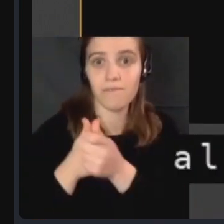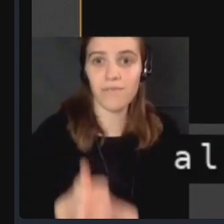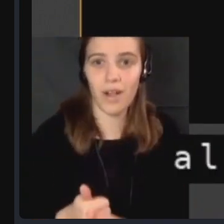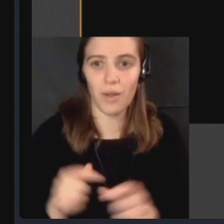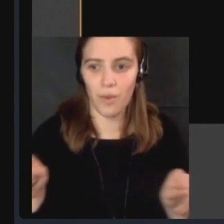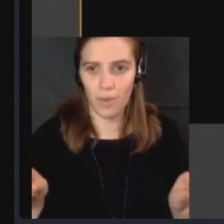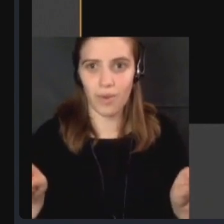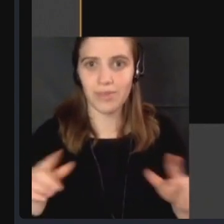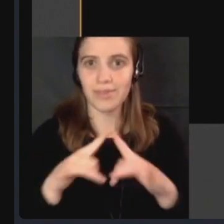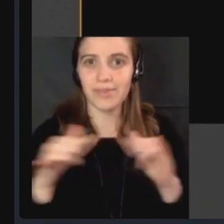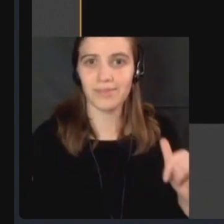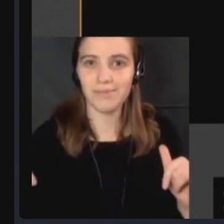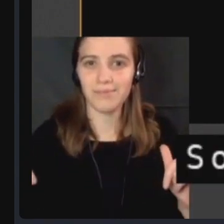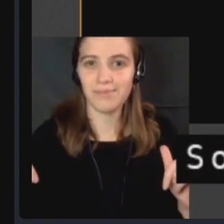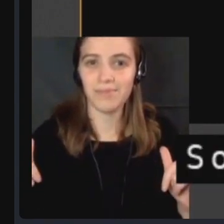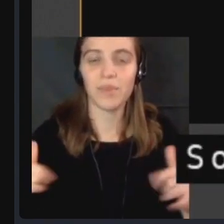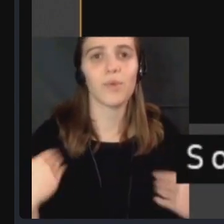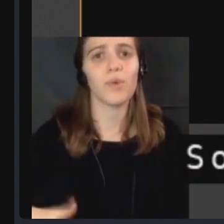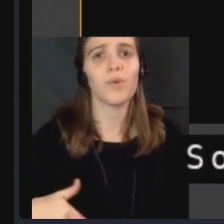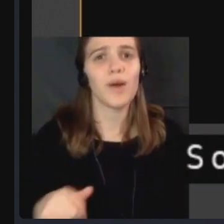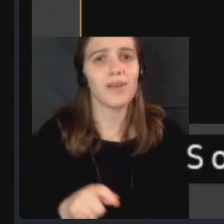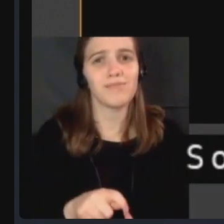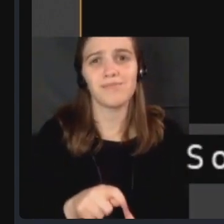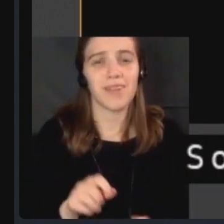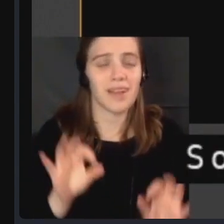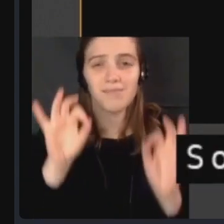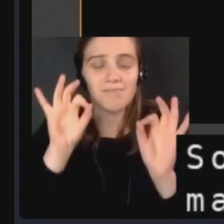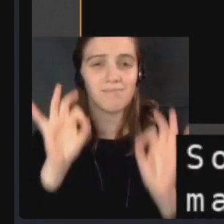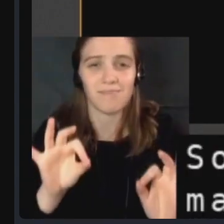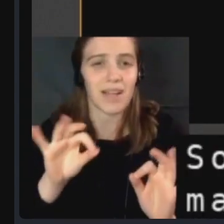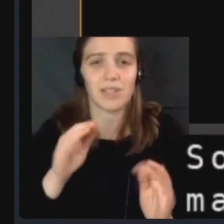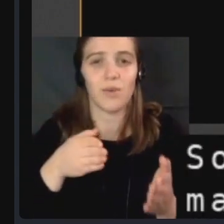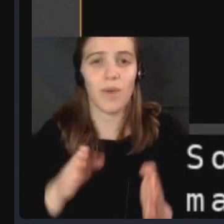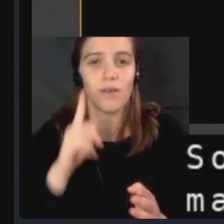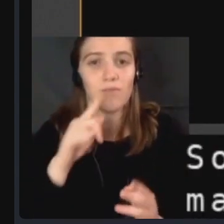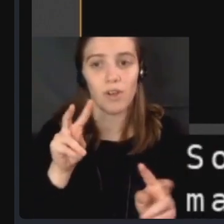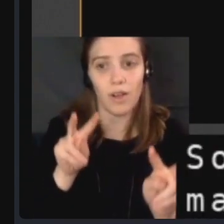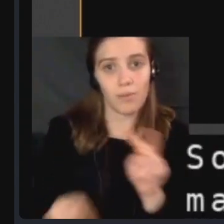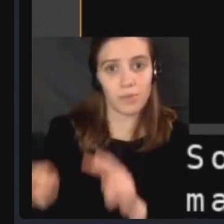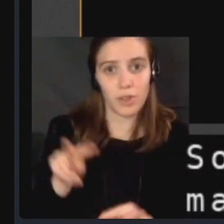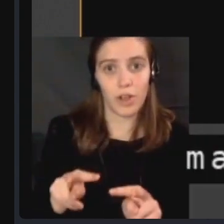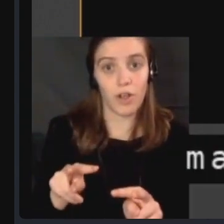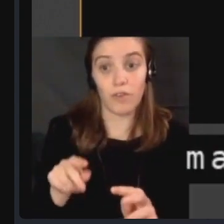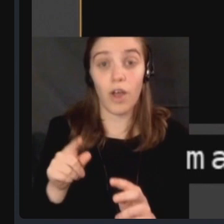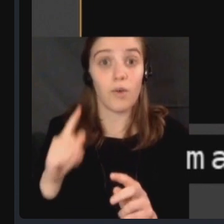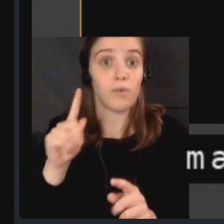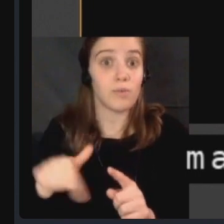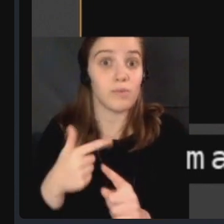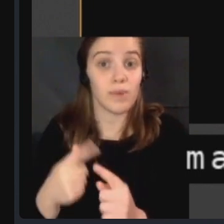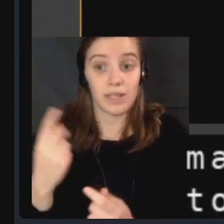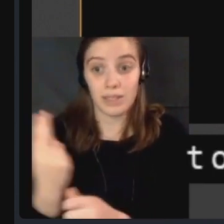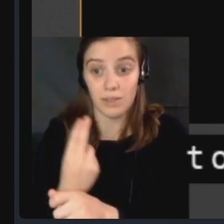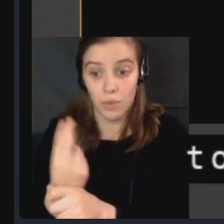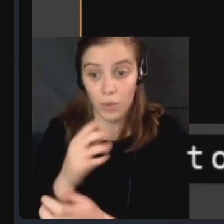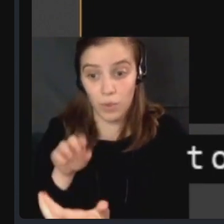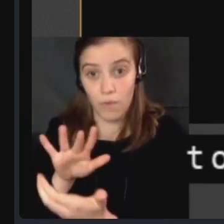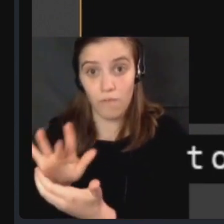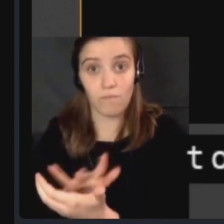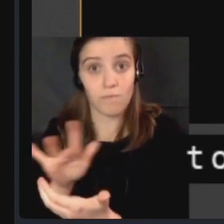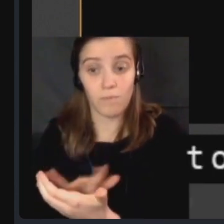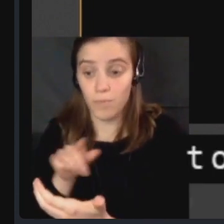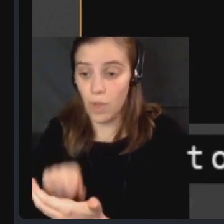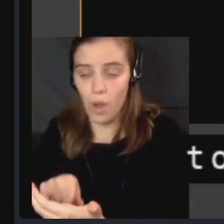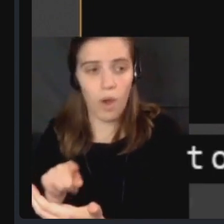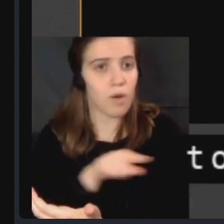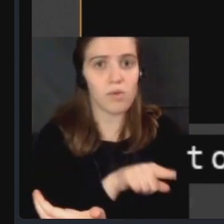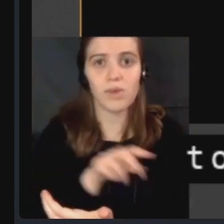way. Ah, c'est linké avec l'ordinateur. To observe what someone's doing on a phone. La navigation, elle se met à jour avec on your l'ordi?